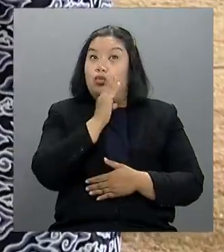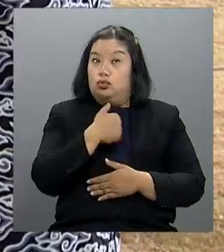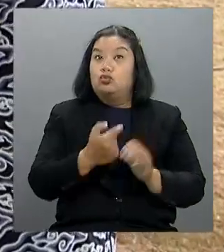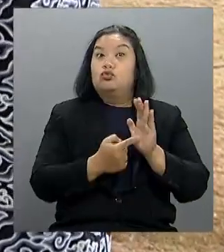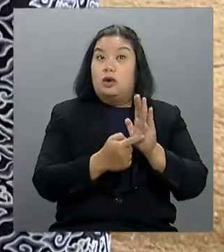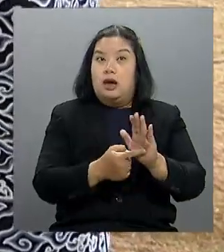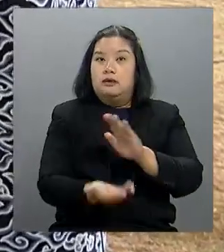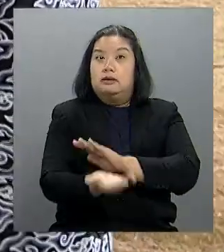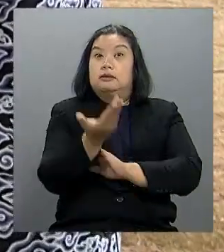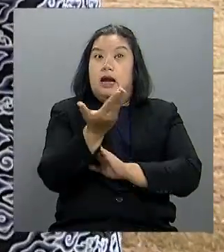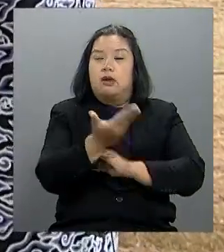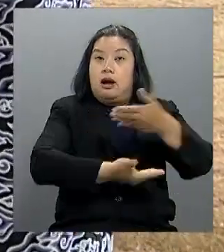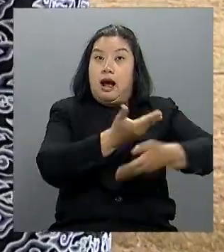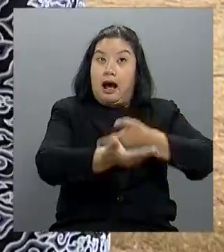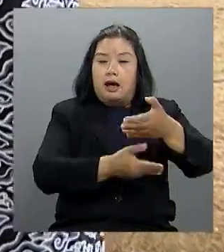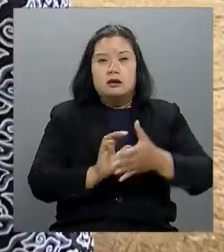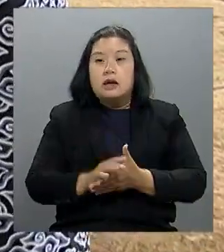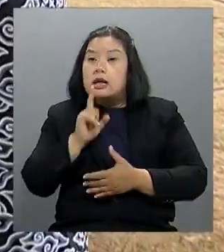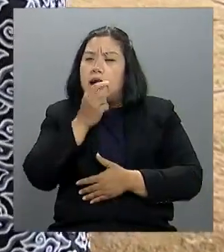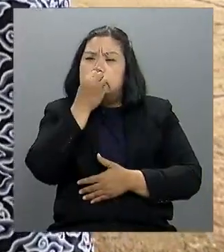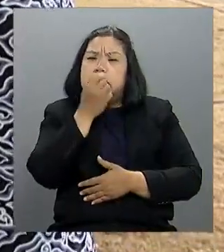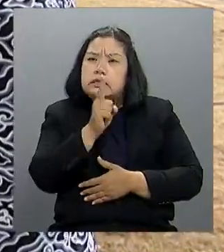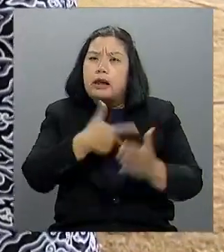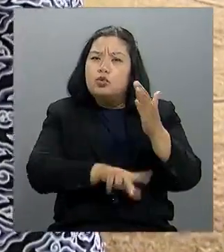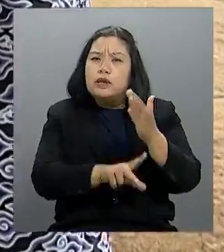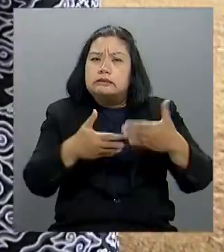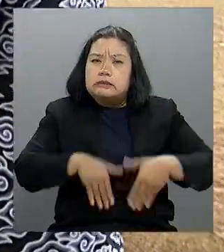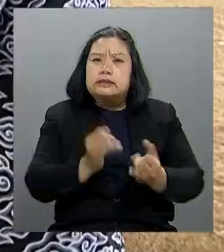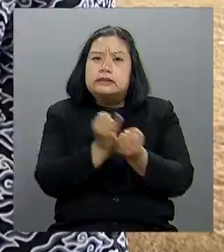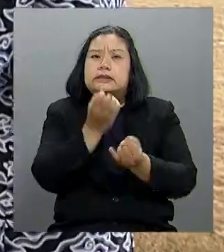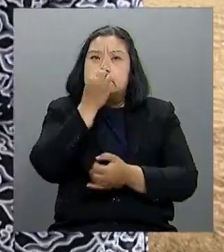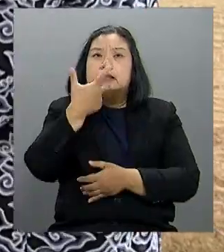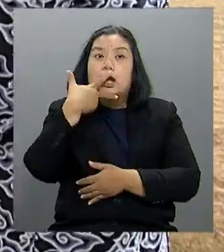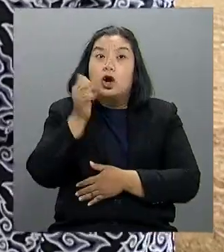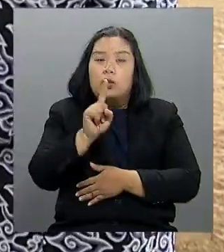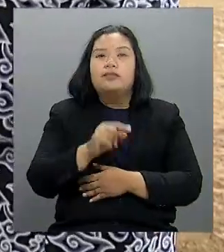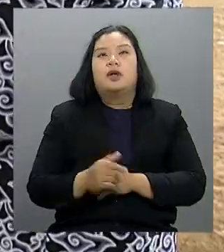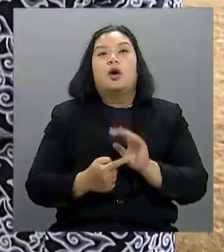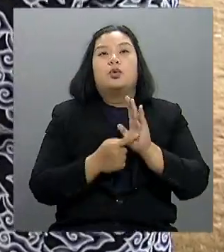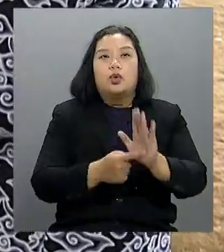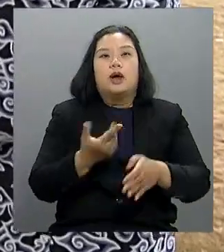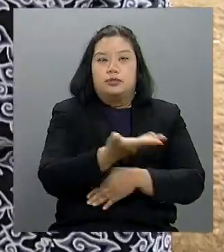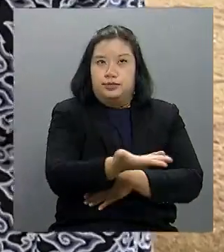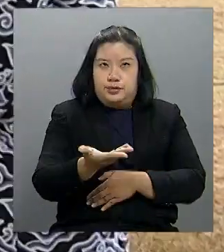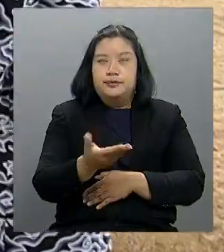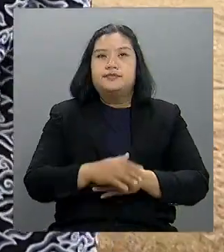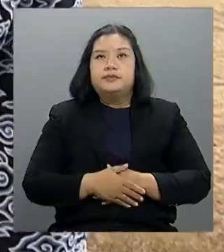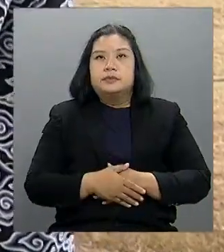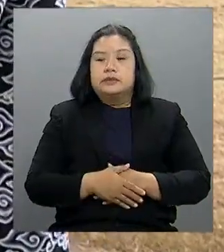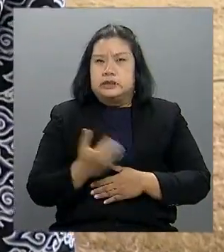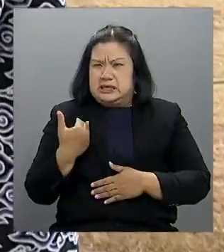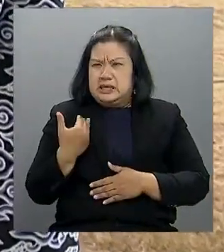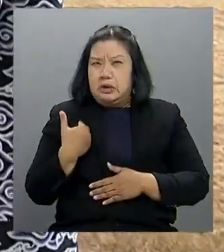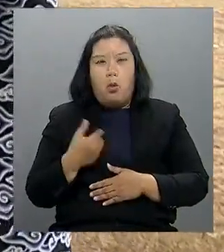นภูเก็ตเนี่ยถามว่าคนภูเก็ตทานอะไรที่เป็นขนมใช่ไหมครับอย่างเห็นนี่นะครับวันนี้ก็ยกตัวอย่างเอามาแค่นะครับไม่ได้1ใน10นะครับของคนภูเก็ต